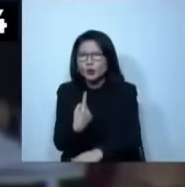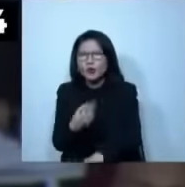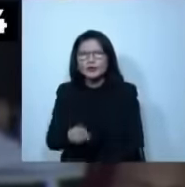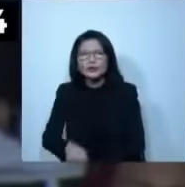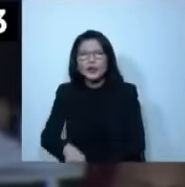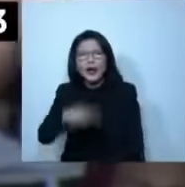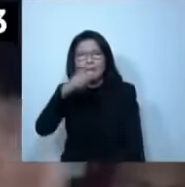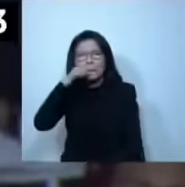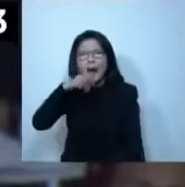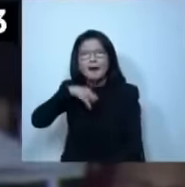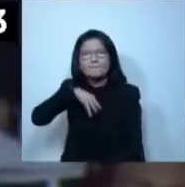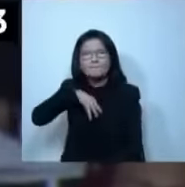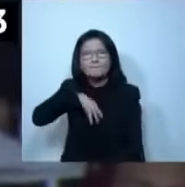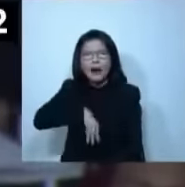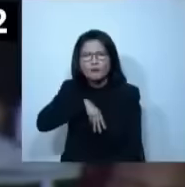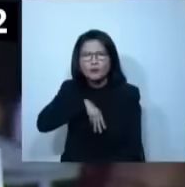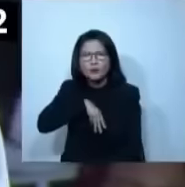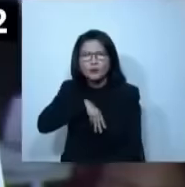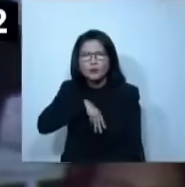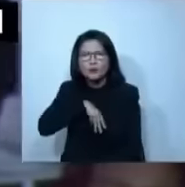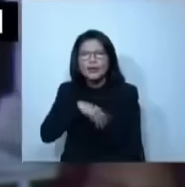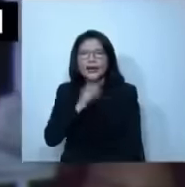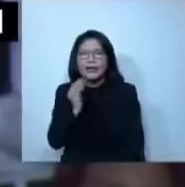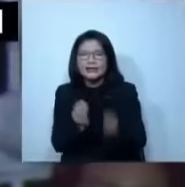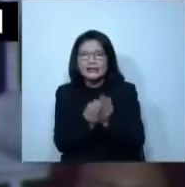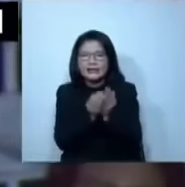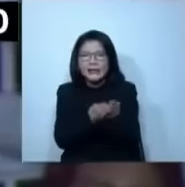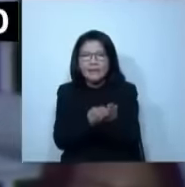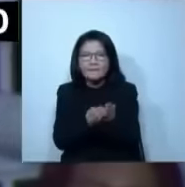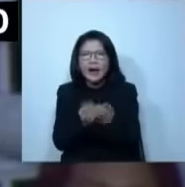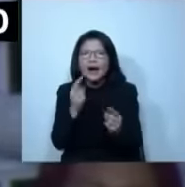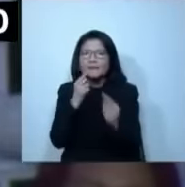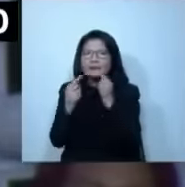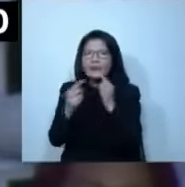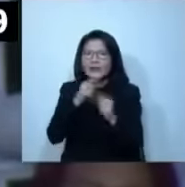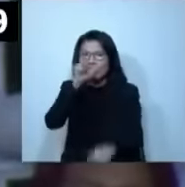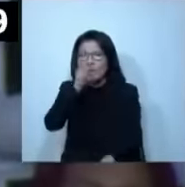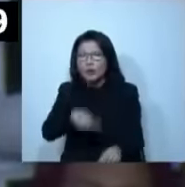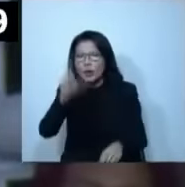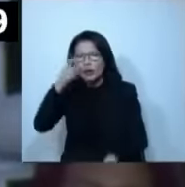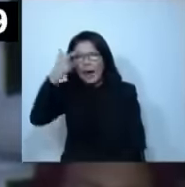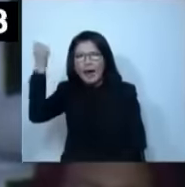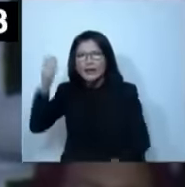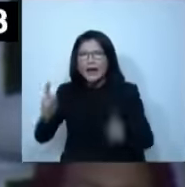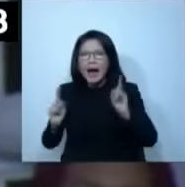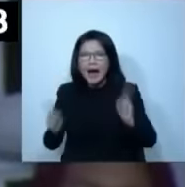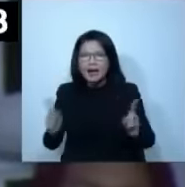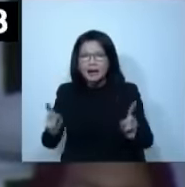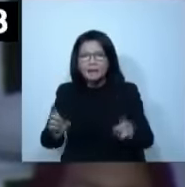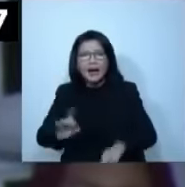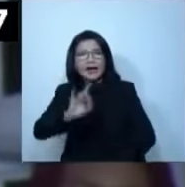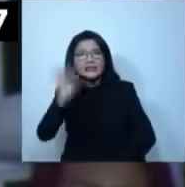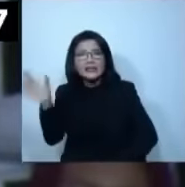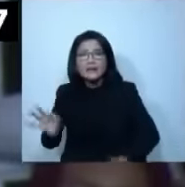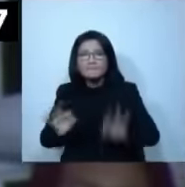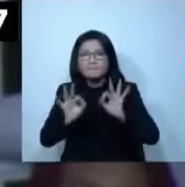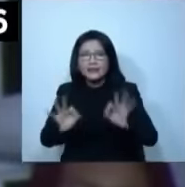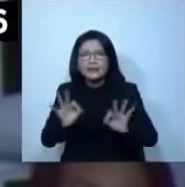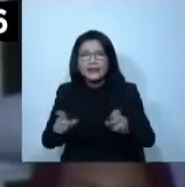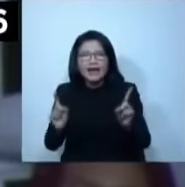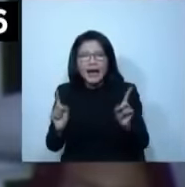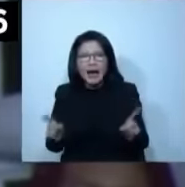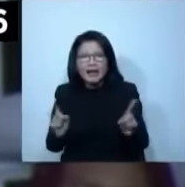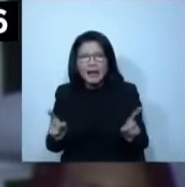Mahfud kemarin di Sabang berbicara dengan banyak tokoh agama, agar di samping pendidikan agama,